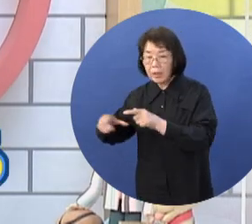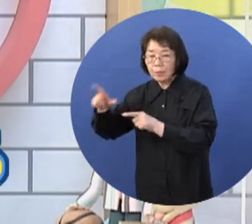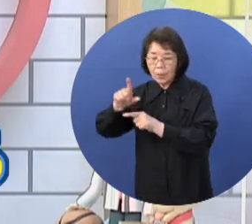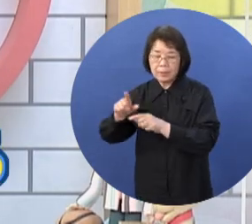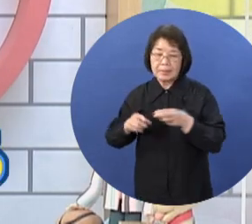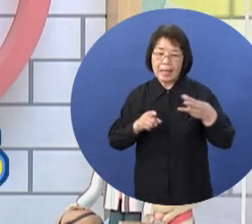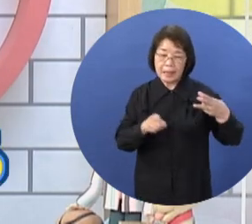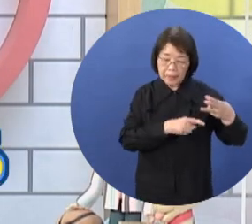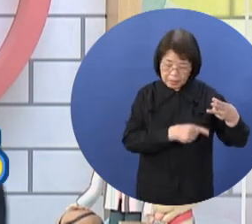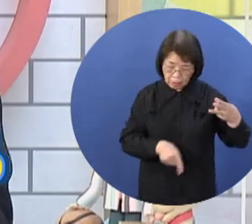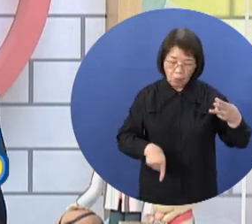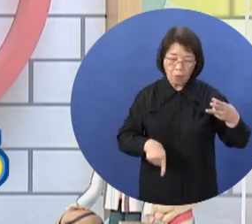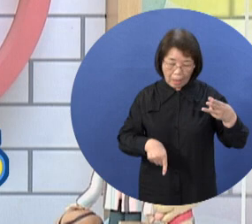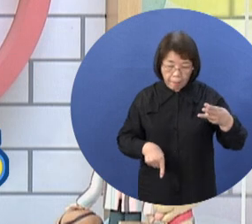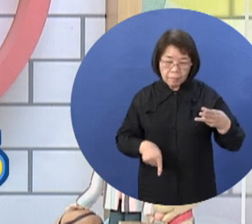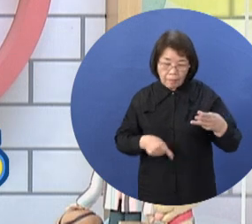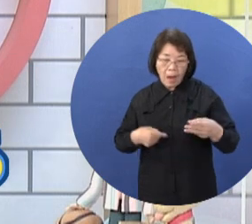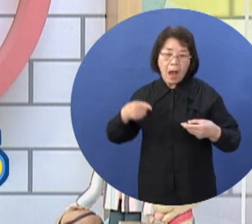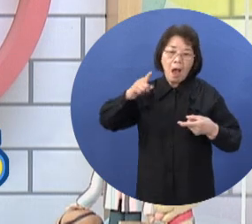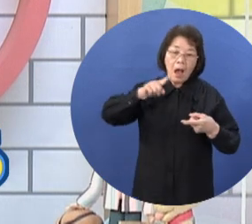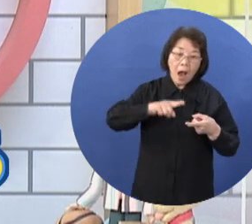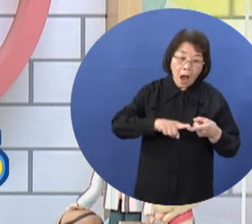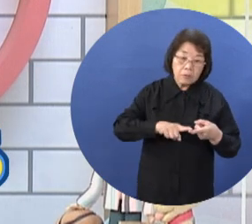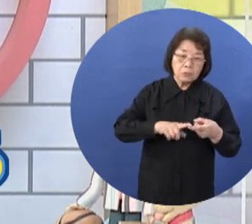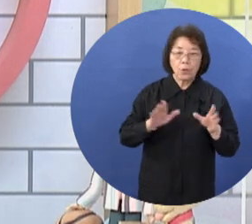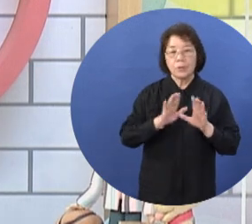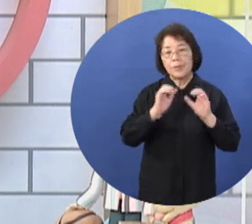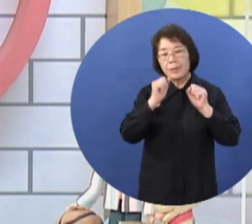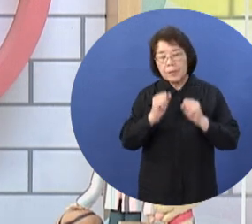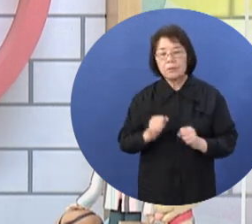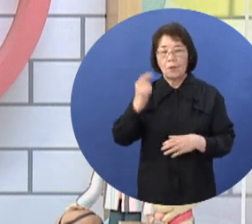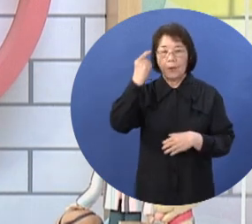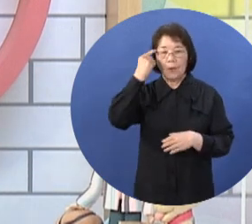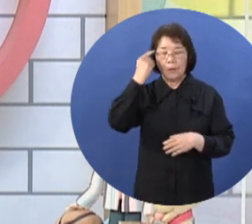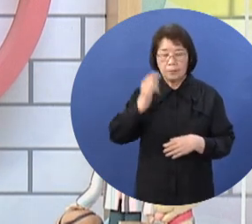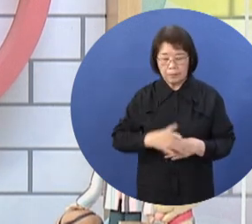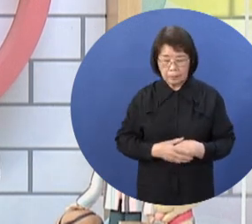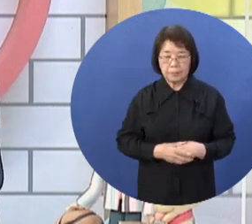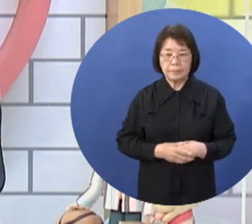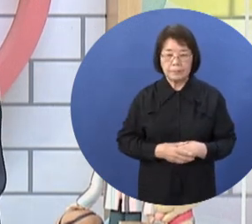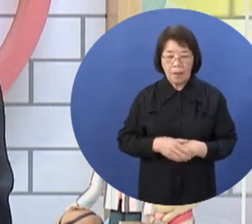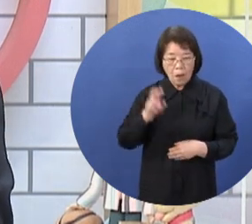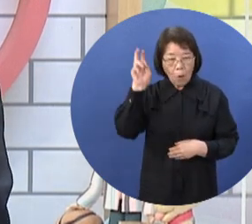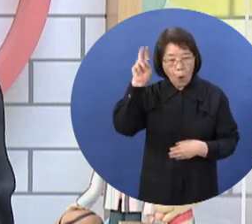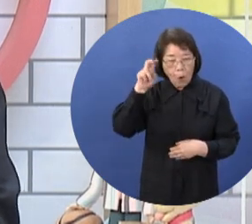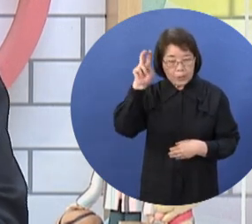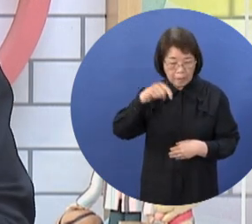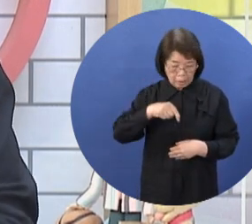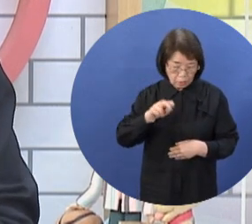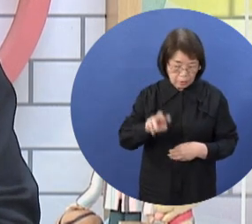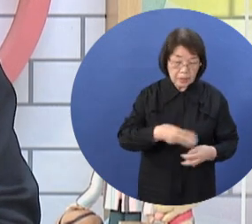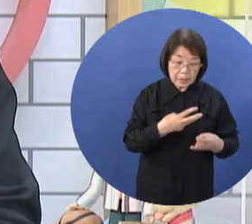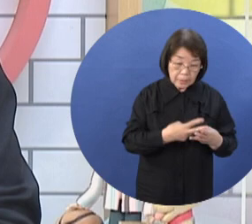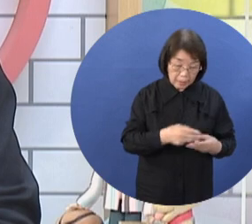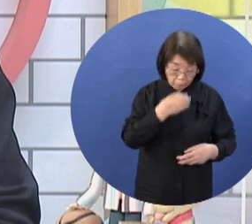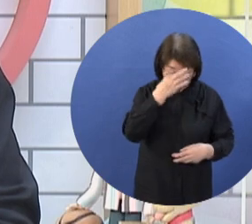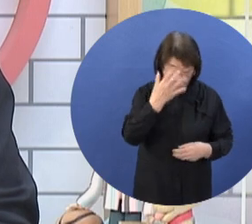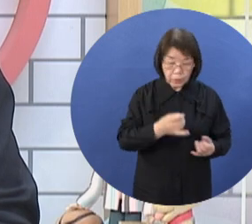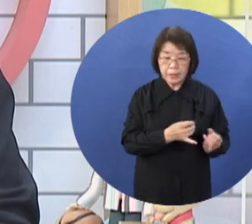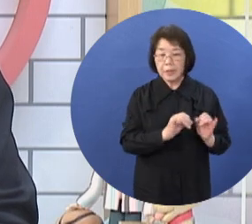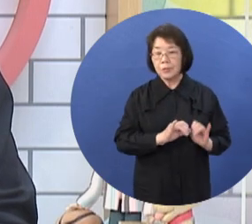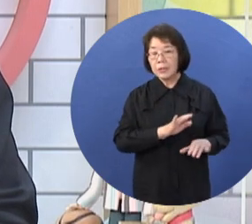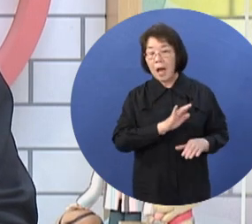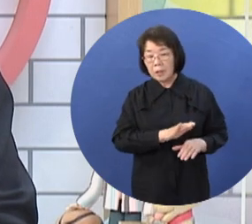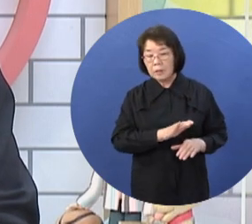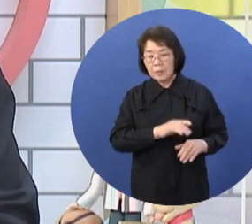制に特性が合う子とかがいるので、やっぱね、この大阪でしかも吹田にプロチームがあるというのはすごく大